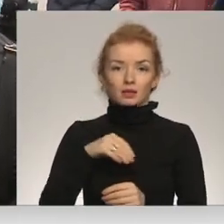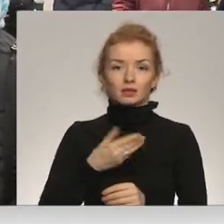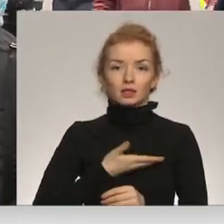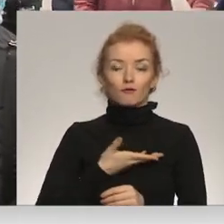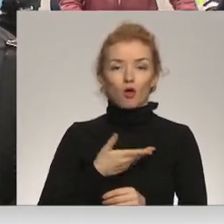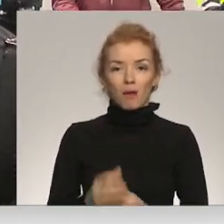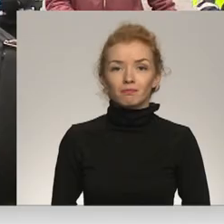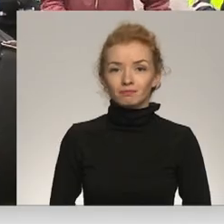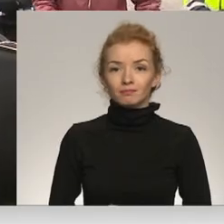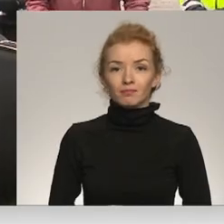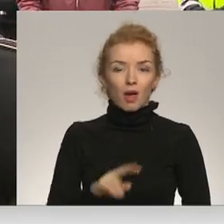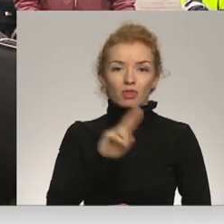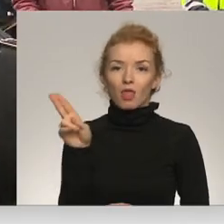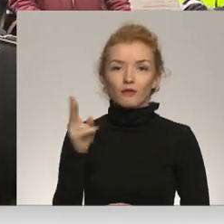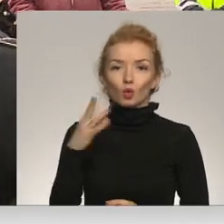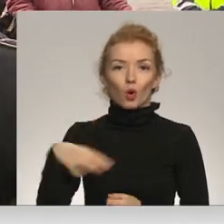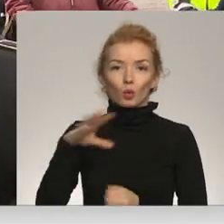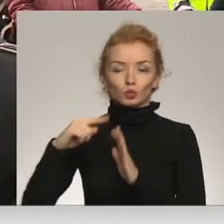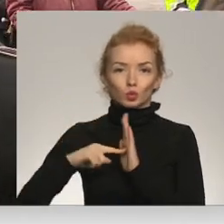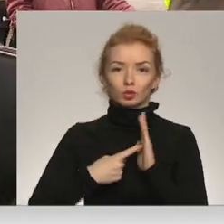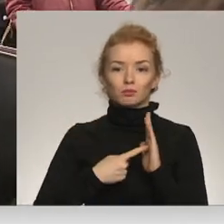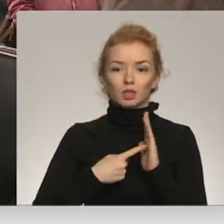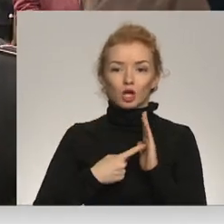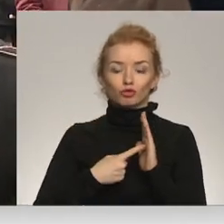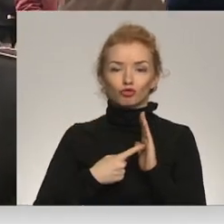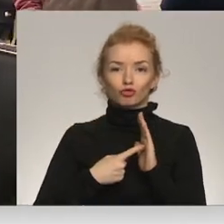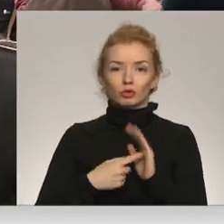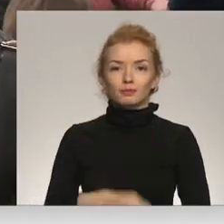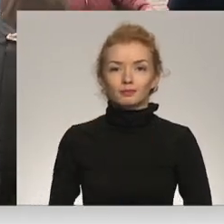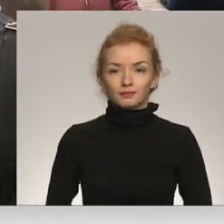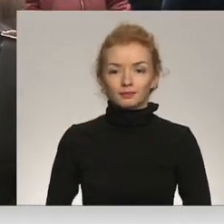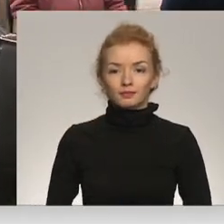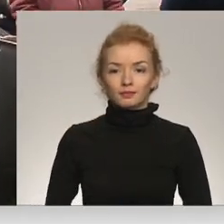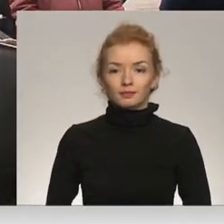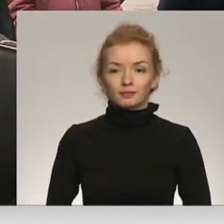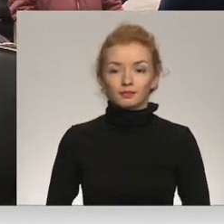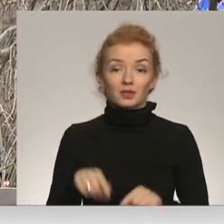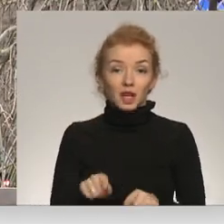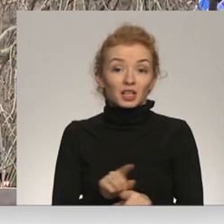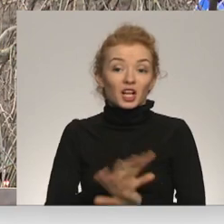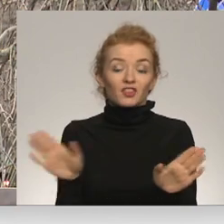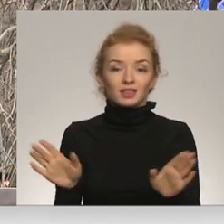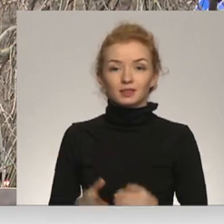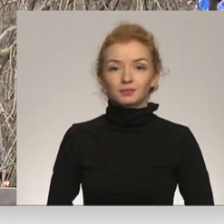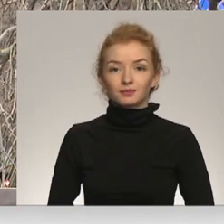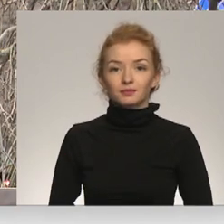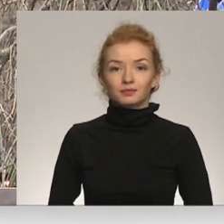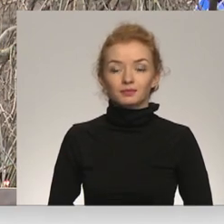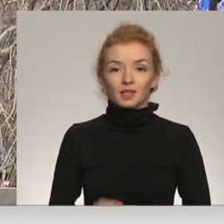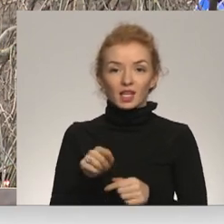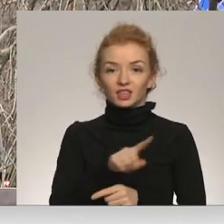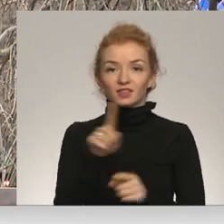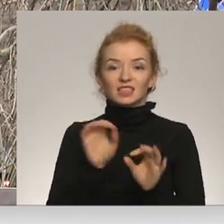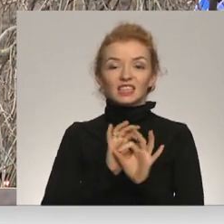dzīvot. Nevis, ko mums uzspiež kāds. Tas arī viss. Tas ir